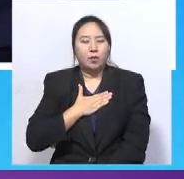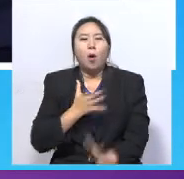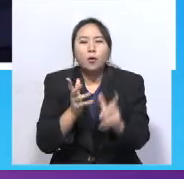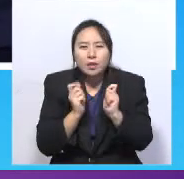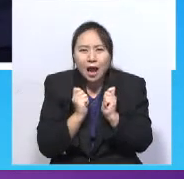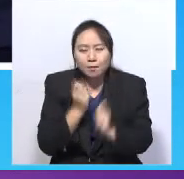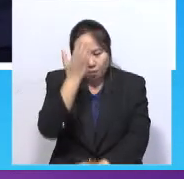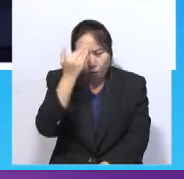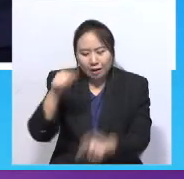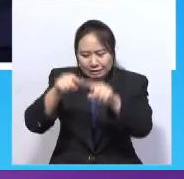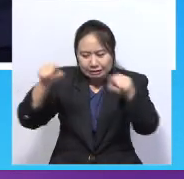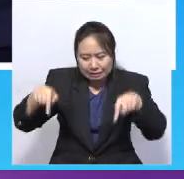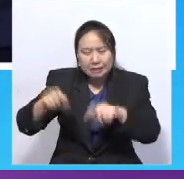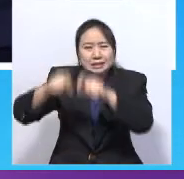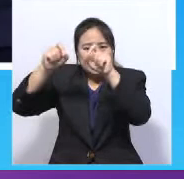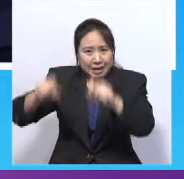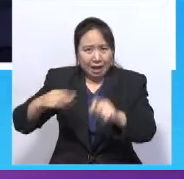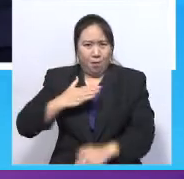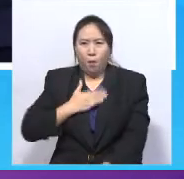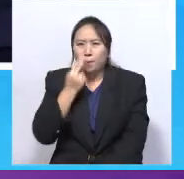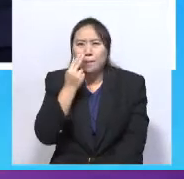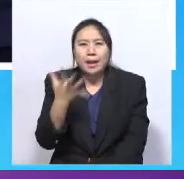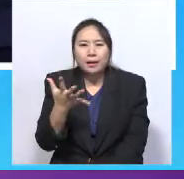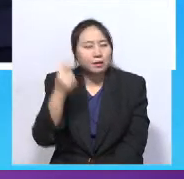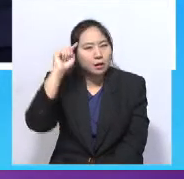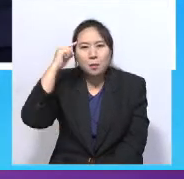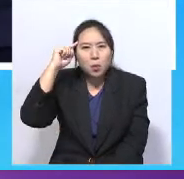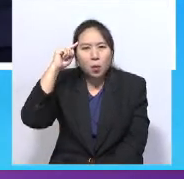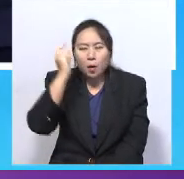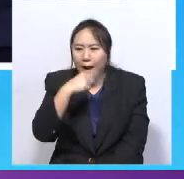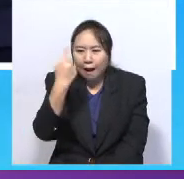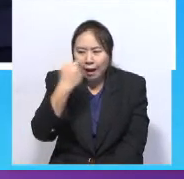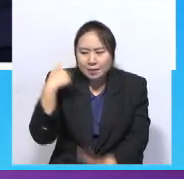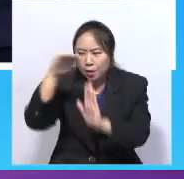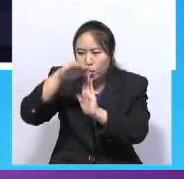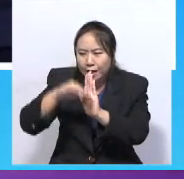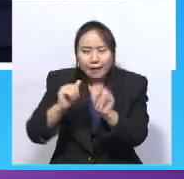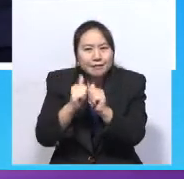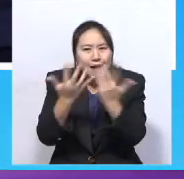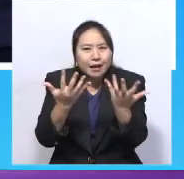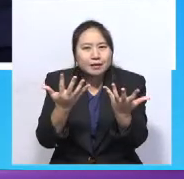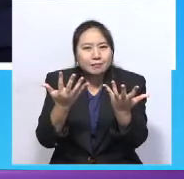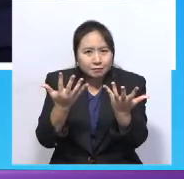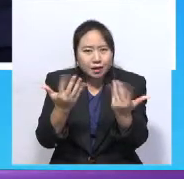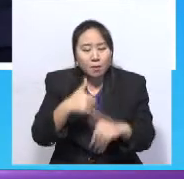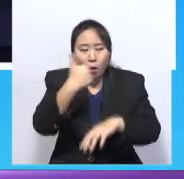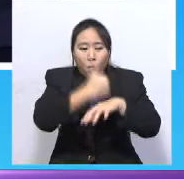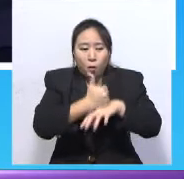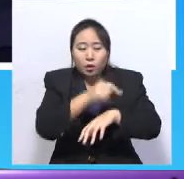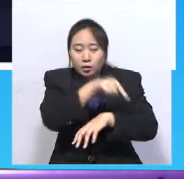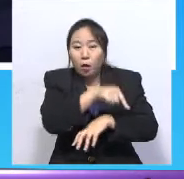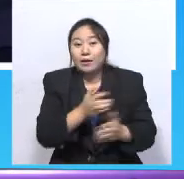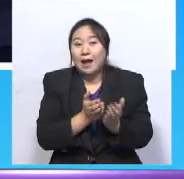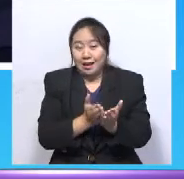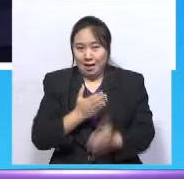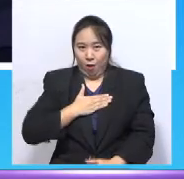ดเราไม่เห็นเราก็ไม่รู้ครับว่าใครมีกระบวนการอย่างไรนะครับซึ่งทางการท่าเรือเนี่ยค